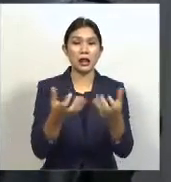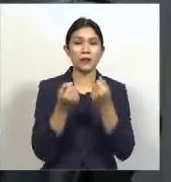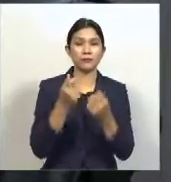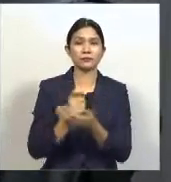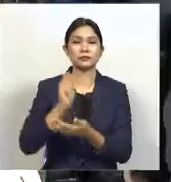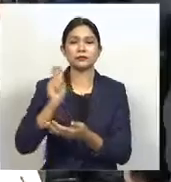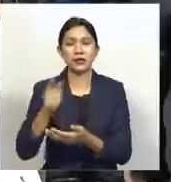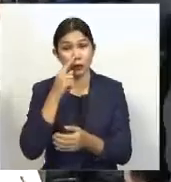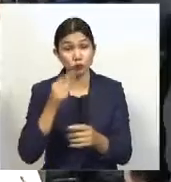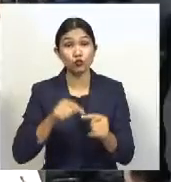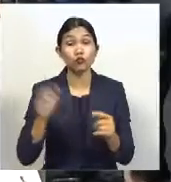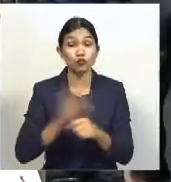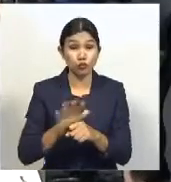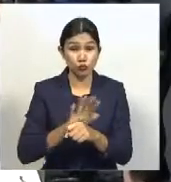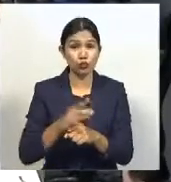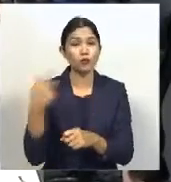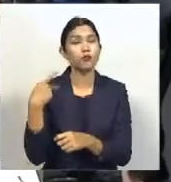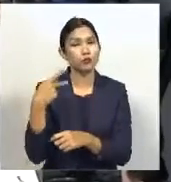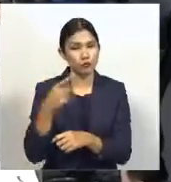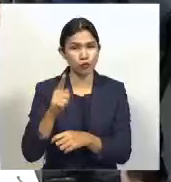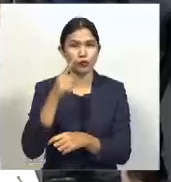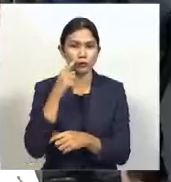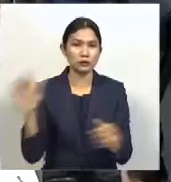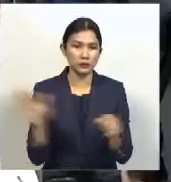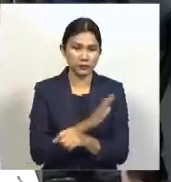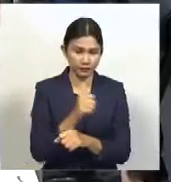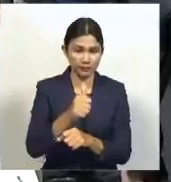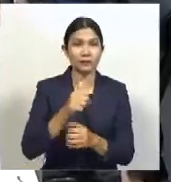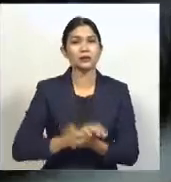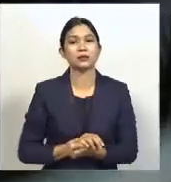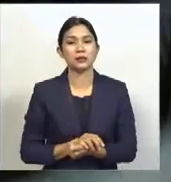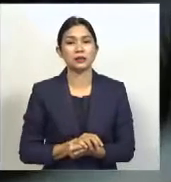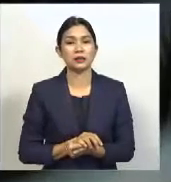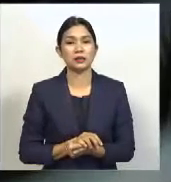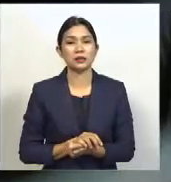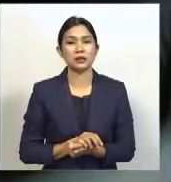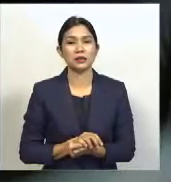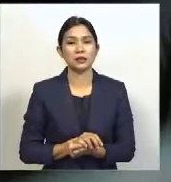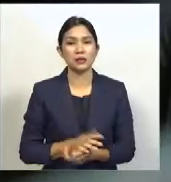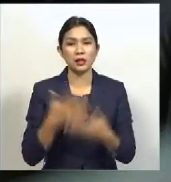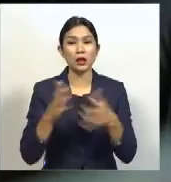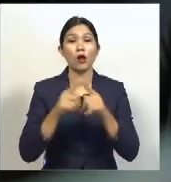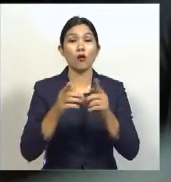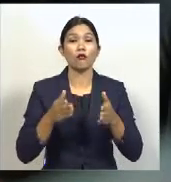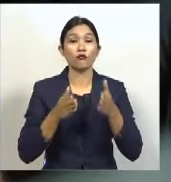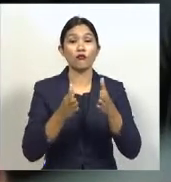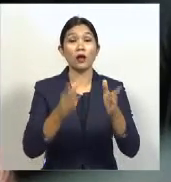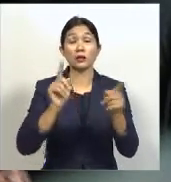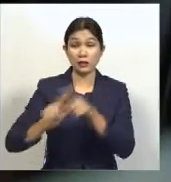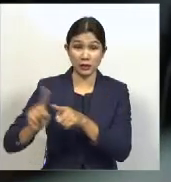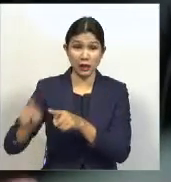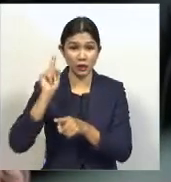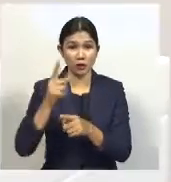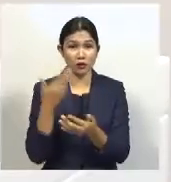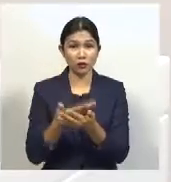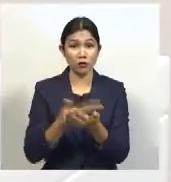ายภาครัฐอย่างเหมาะสมเกิดประโยชน์และเกิดความคุ้มค่าสูงสุดครับนอกจากนี้ทุกหน่วยงานจะต้องกำหนดการใช้จ่